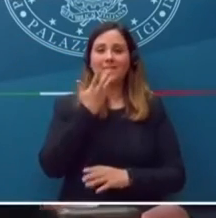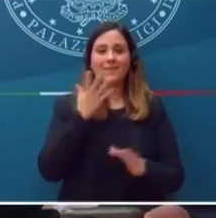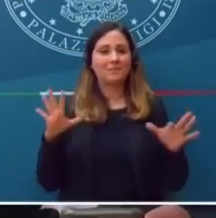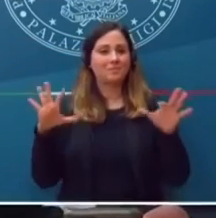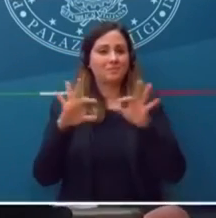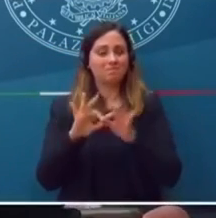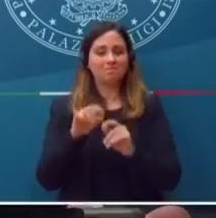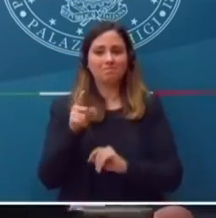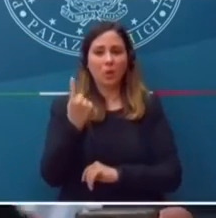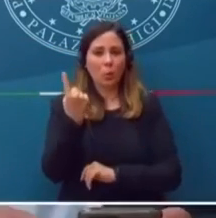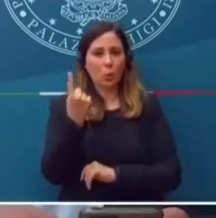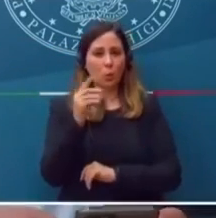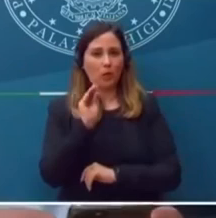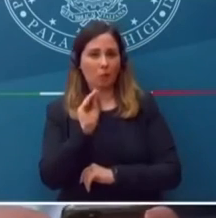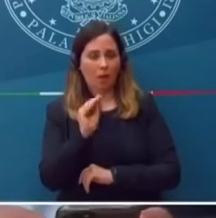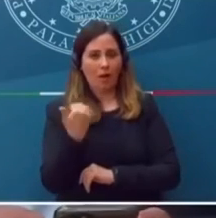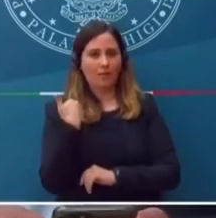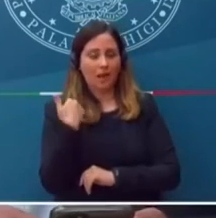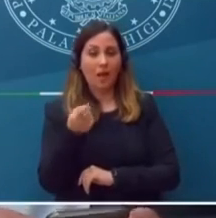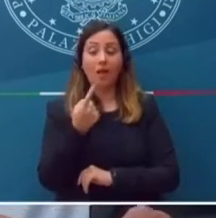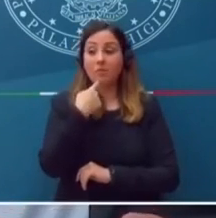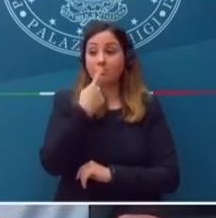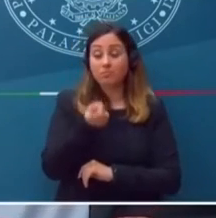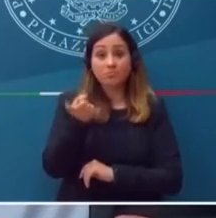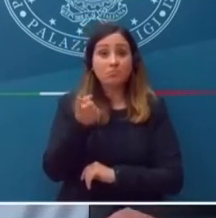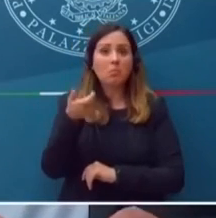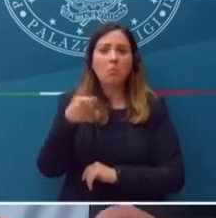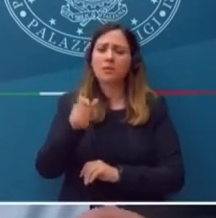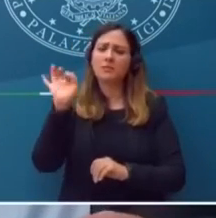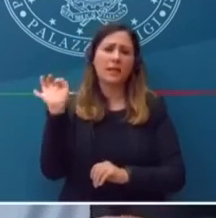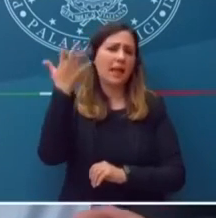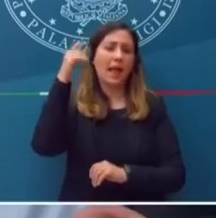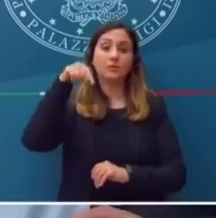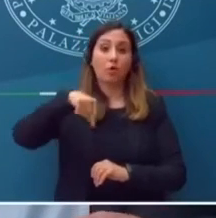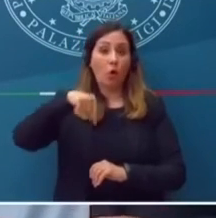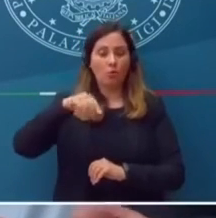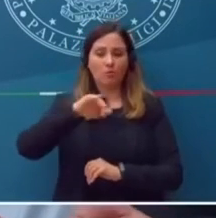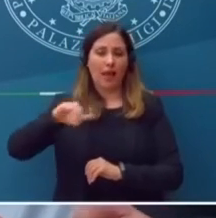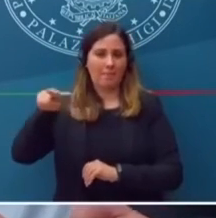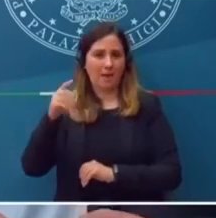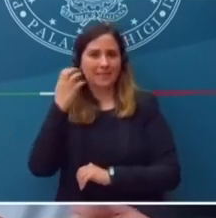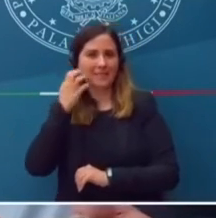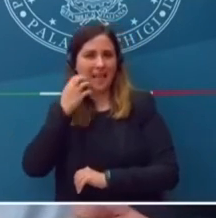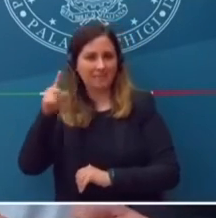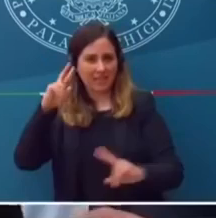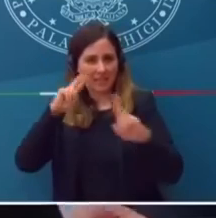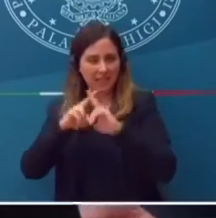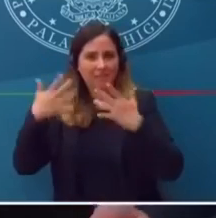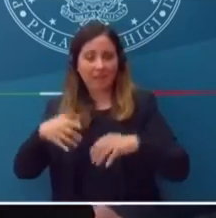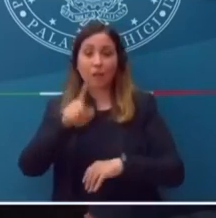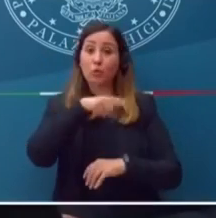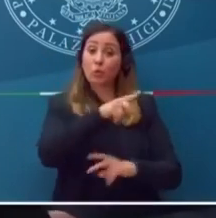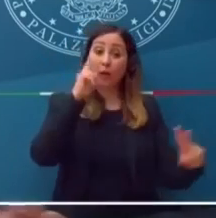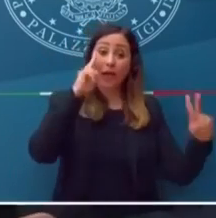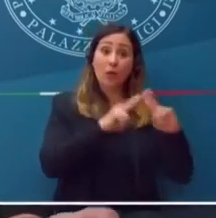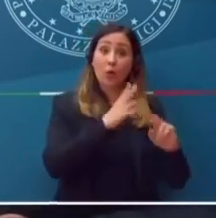prima, nel senso che ha detto che per motivi puramente casuali oggi, oltre a Salvini, ha visto anche Bersani. Sì. In realtà,